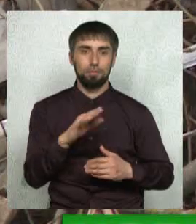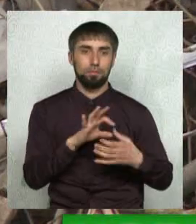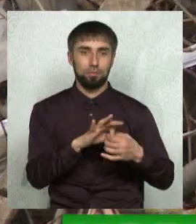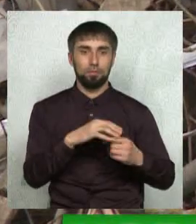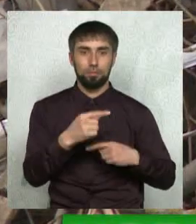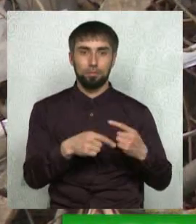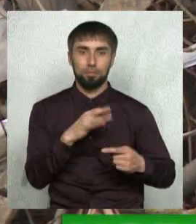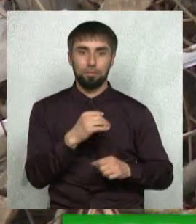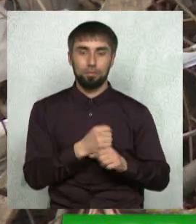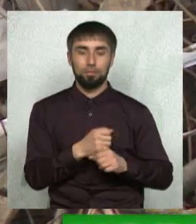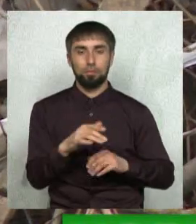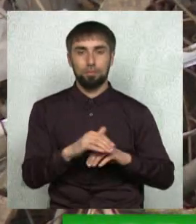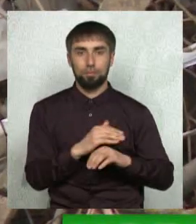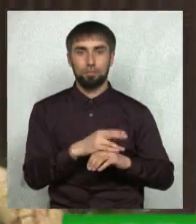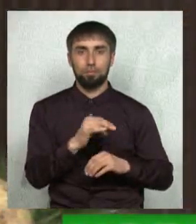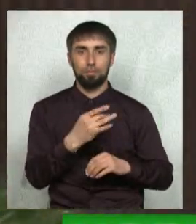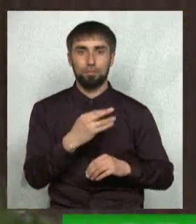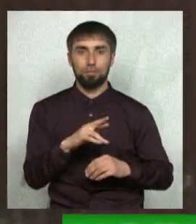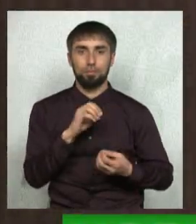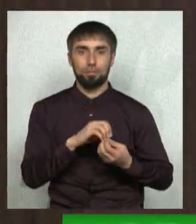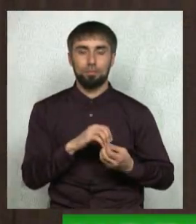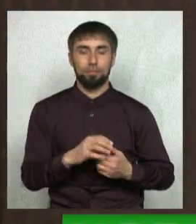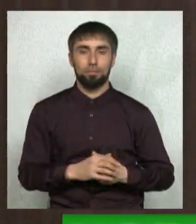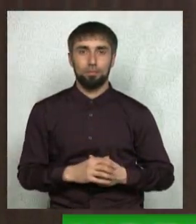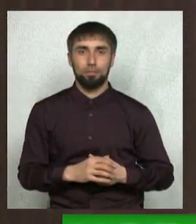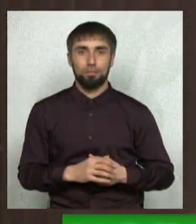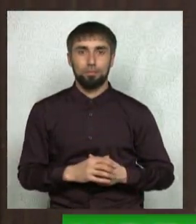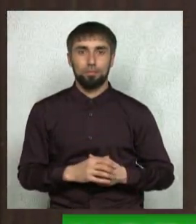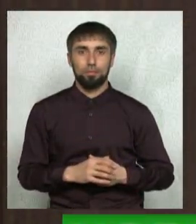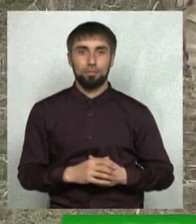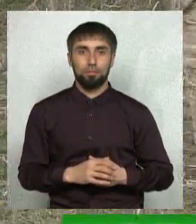поколений», но и сделать это доброй традицией. Амина Бокова, Магомед Идигов, Новости 24.